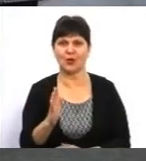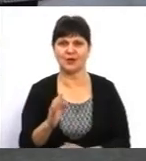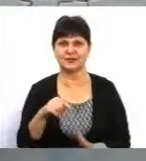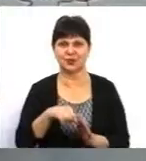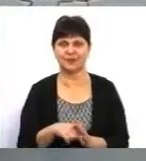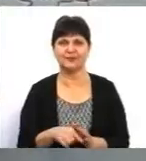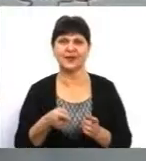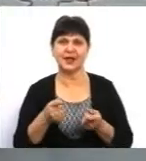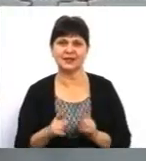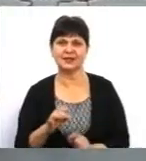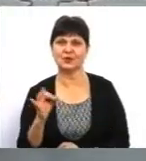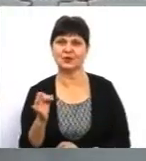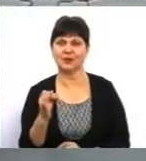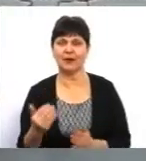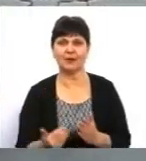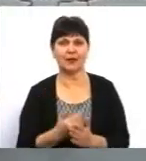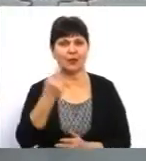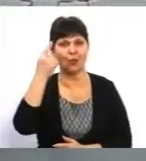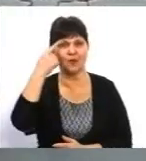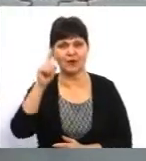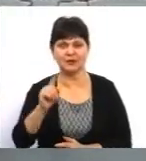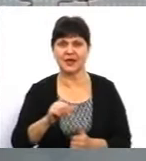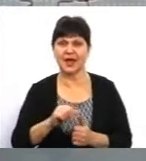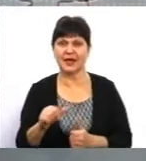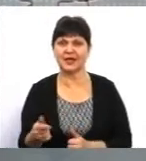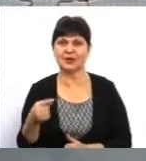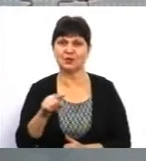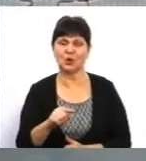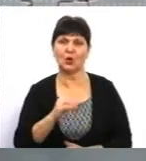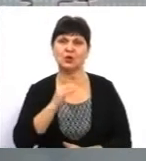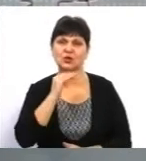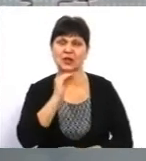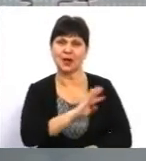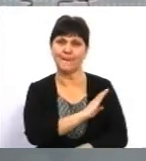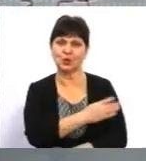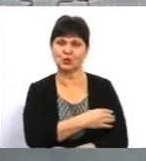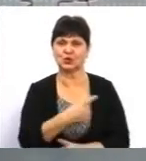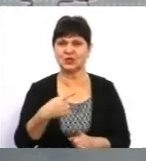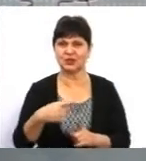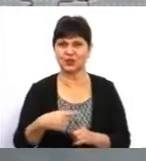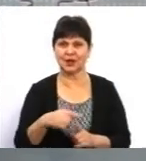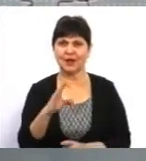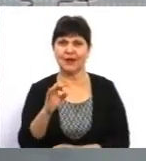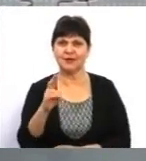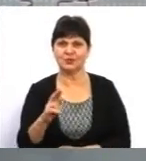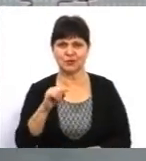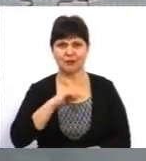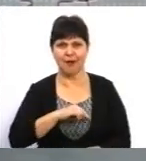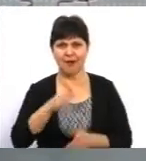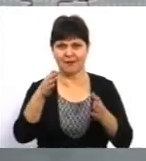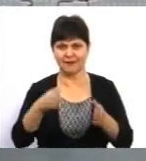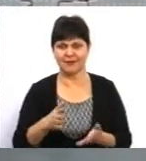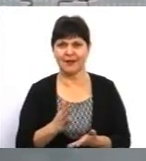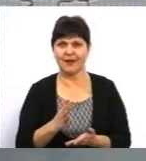це дуже цікава новація. Окрім того, вона несе достатньо потужний, позитивний соціальний характер. «Є Малятко» –